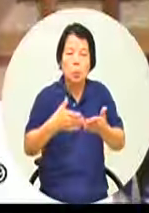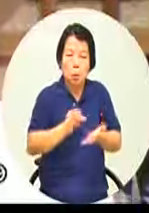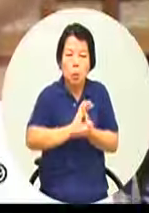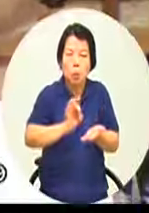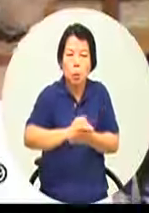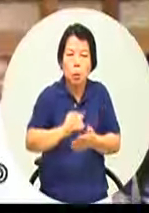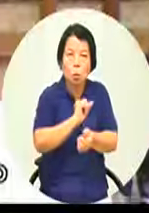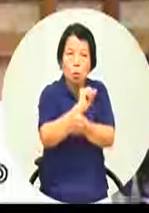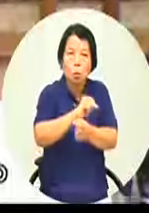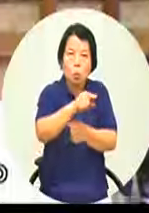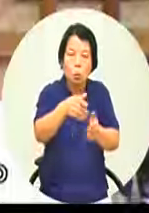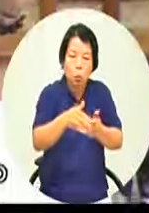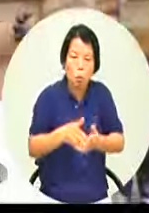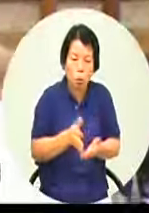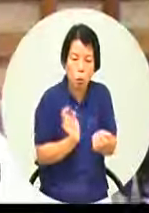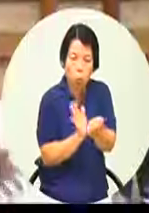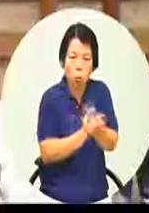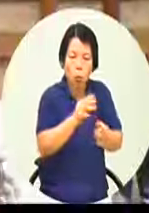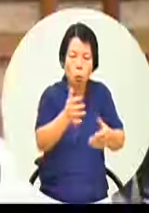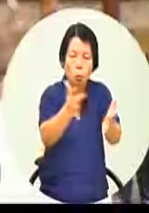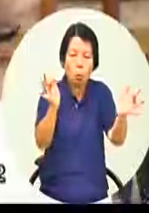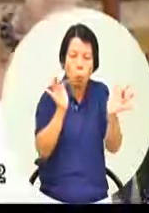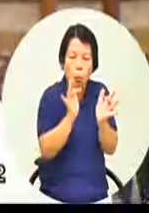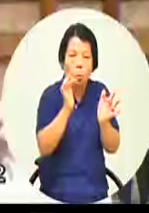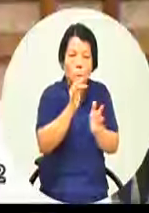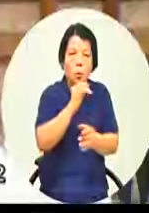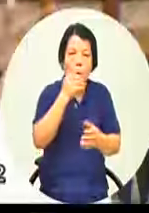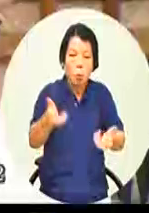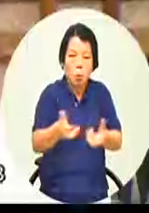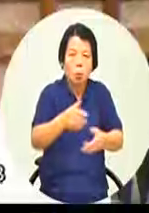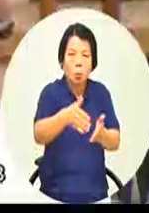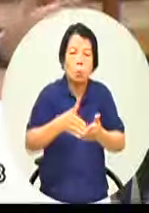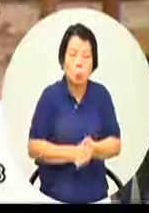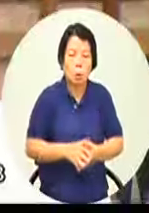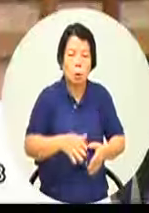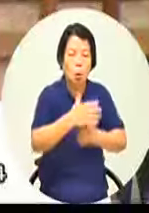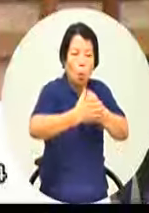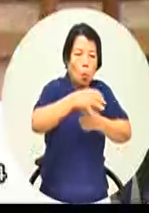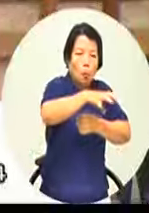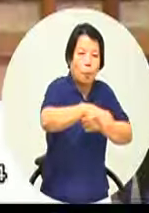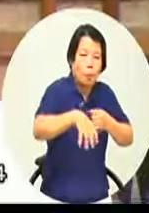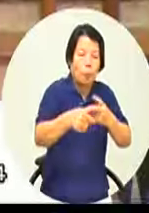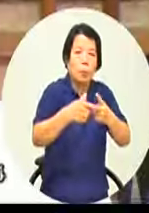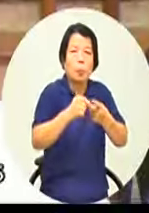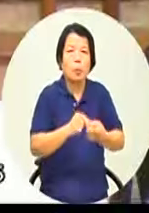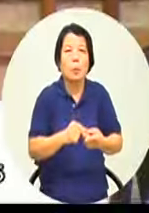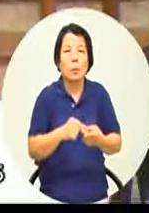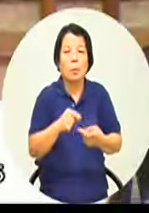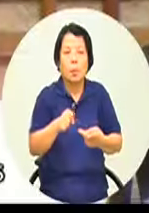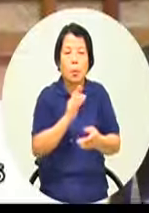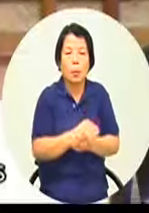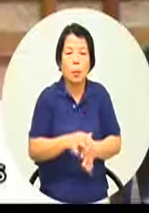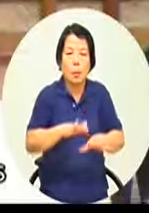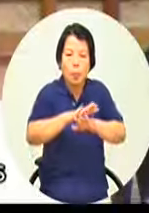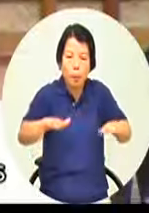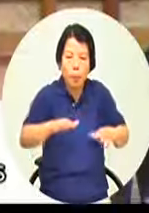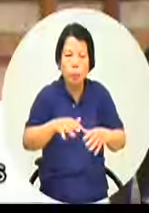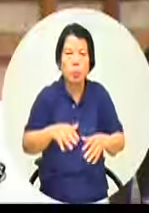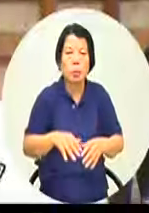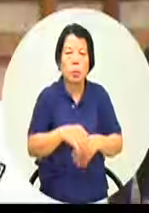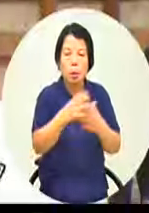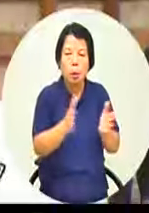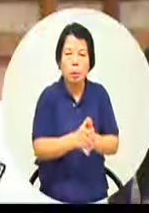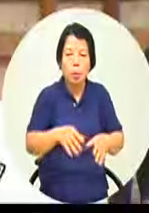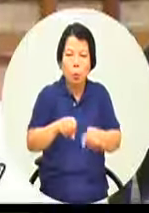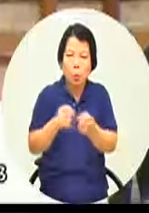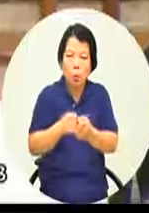的，除了鼓励他们造林之外，还有环保的问题，还有安全的问题，那些毕竟是会腐蚀的哈，希望他们用代替